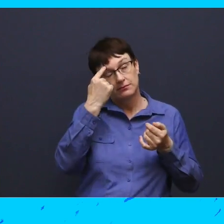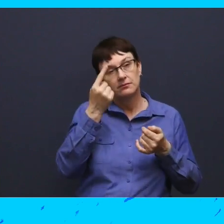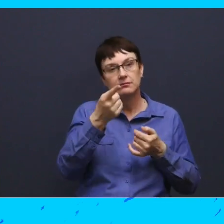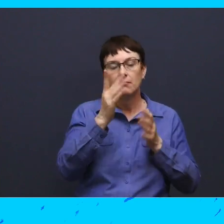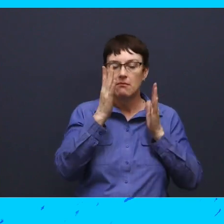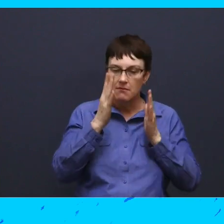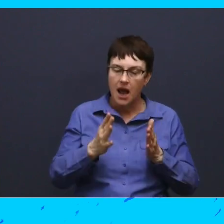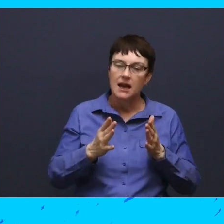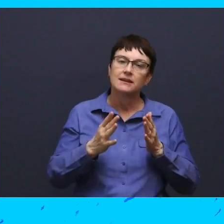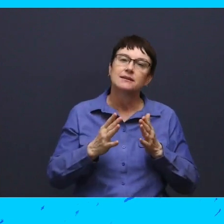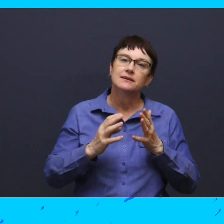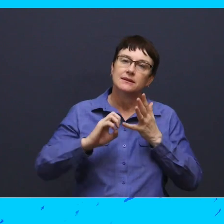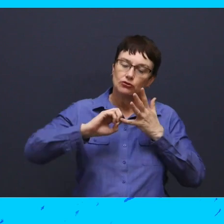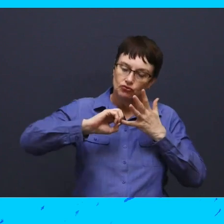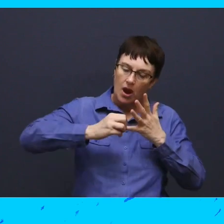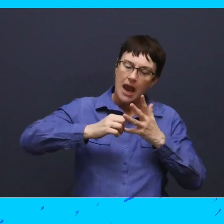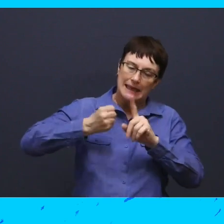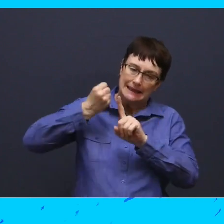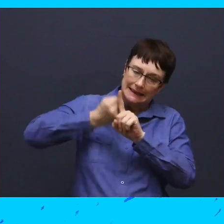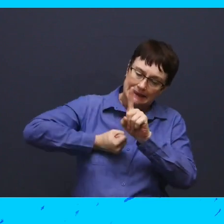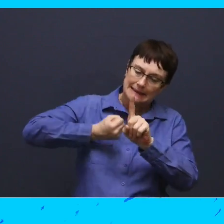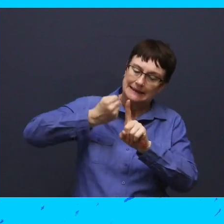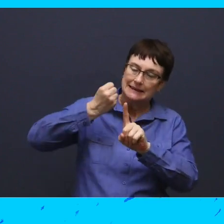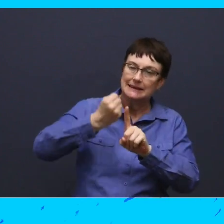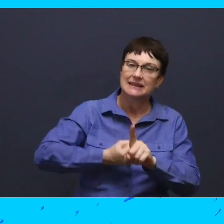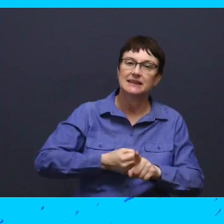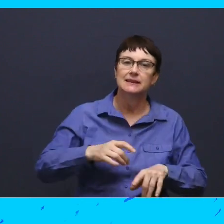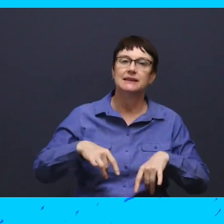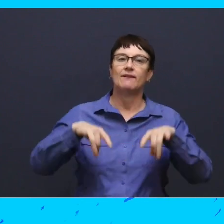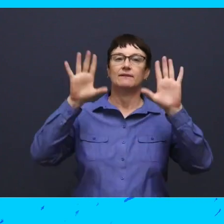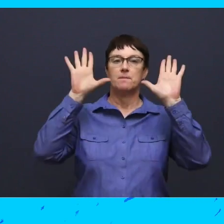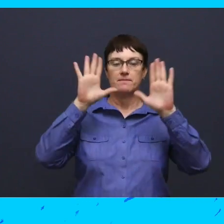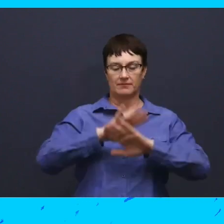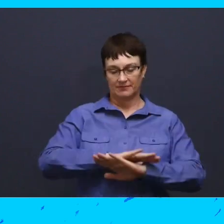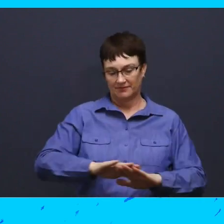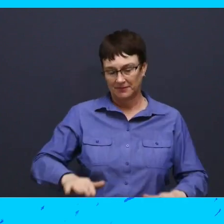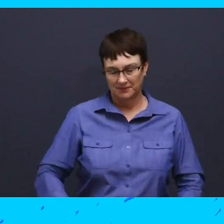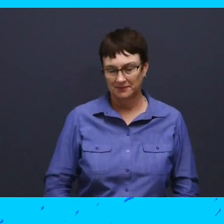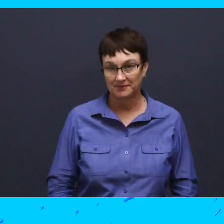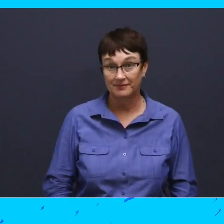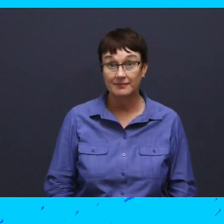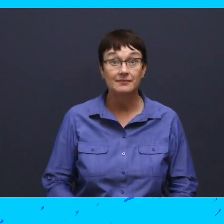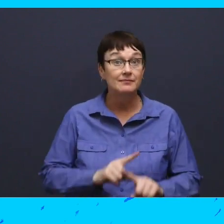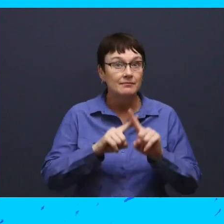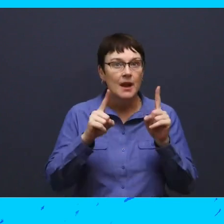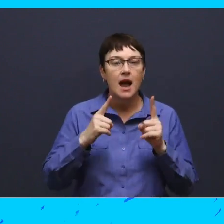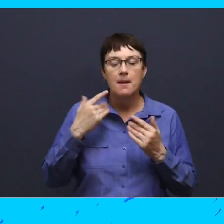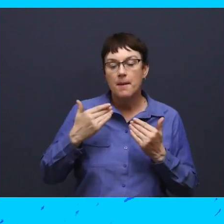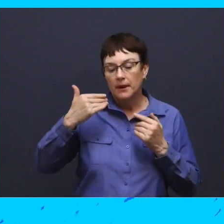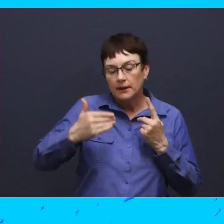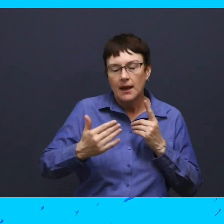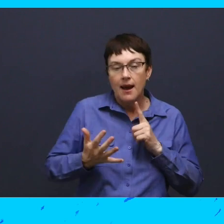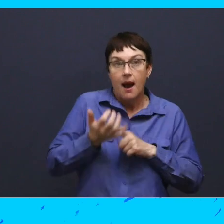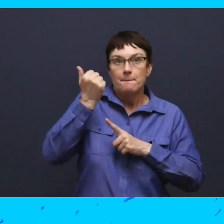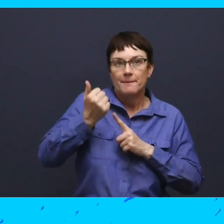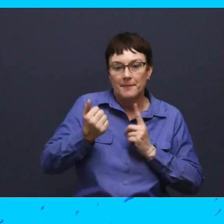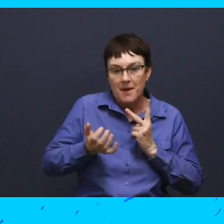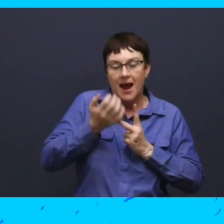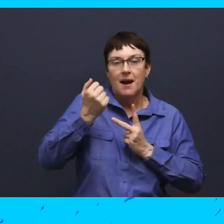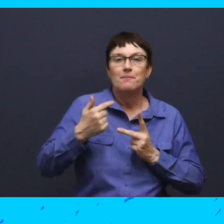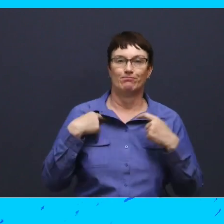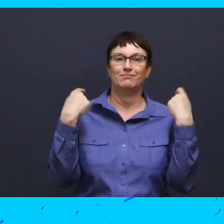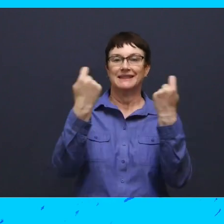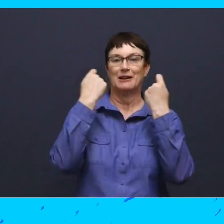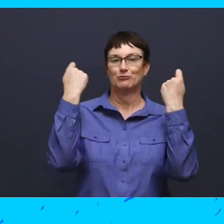ça. Il n'y a pas de réponse rapide. Mais, et il faut célébrer ce qu'on gagne au